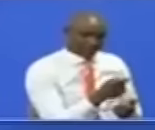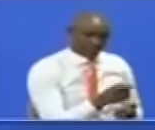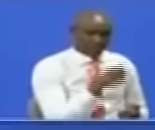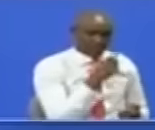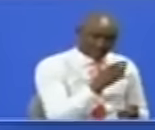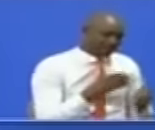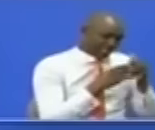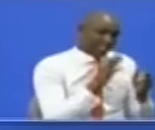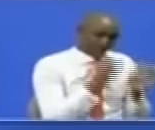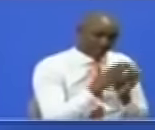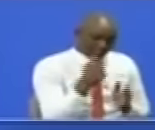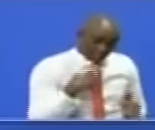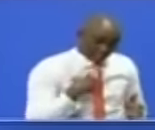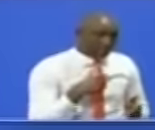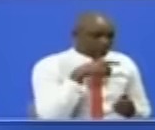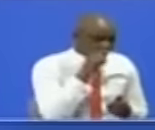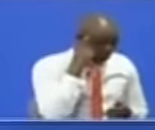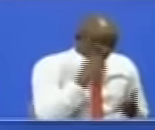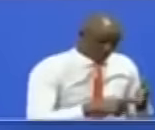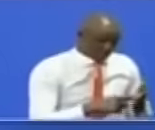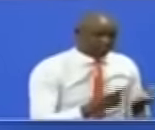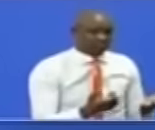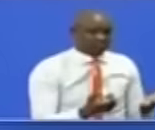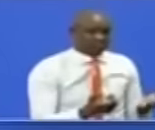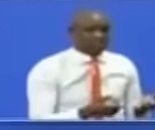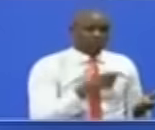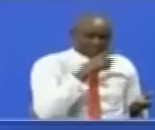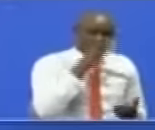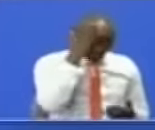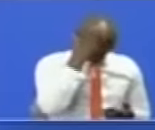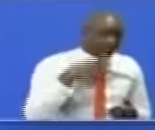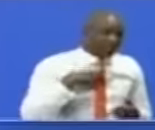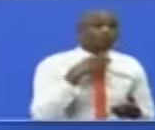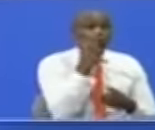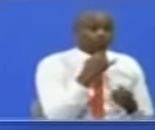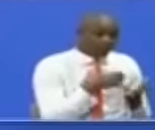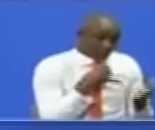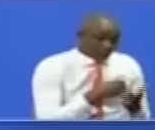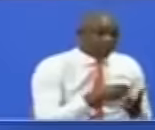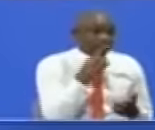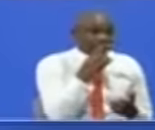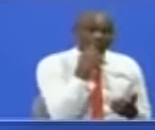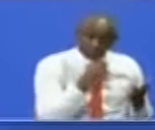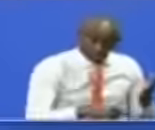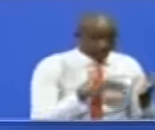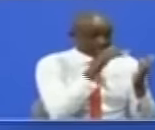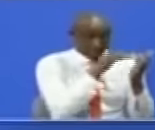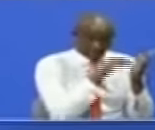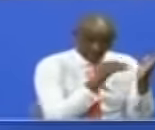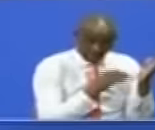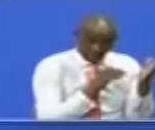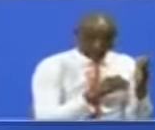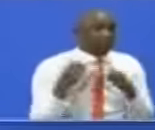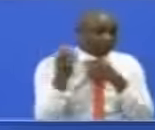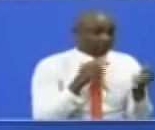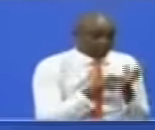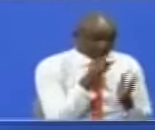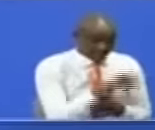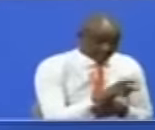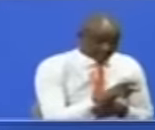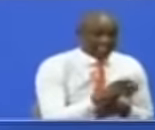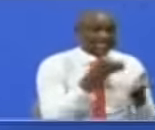kwamba ni kwamba mnachukulia hamnazo swala hili. Kwamba mnajua ni kina nani? Umetutajia msururu wa mambo ambayo unaona yamechangia. Iweje